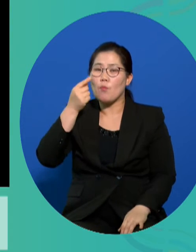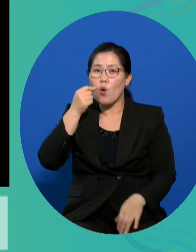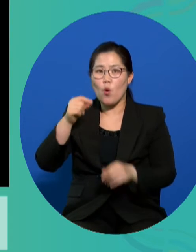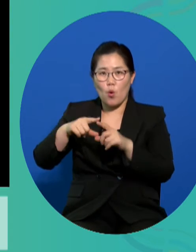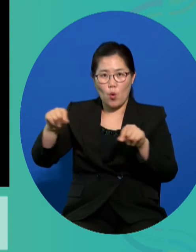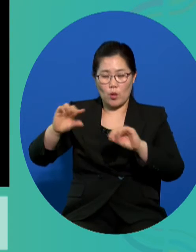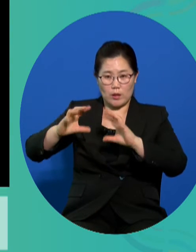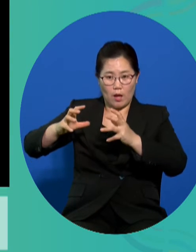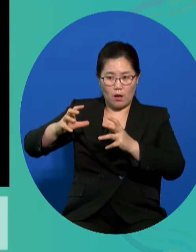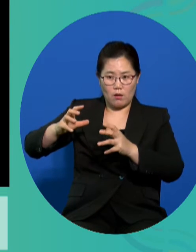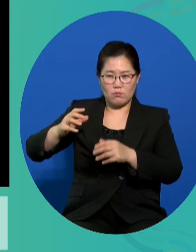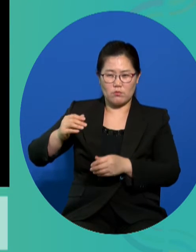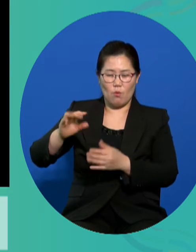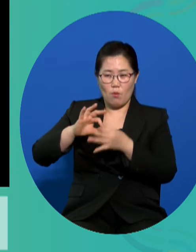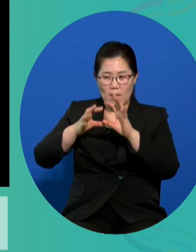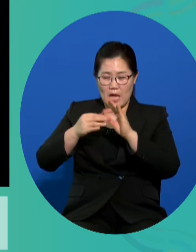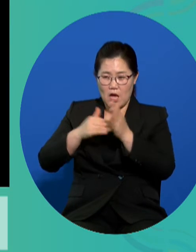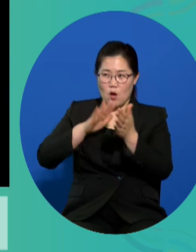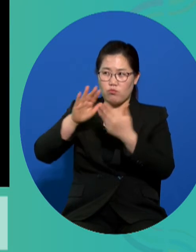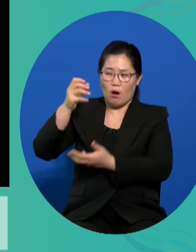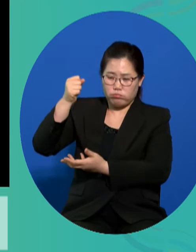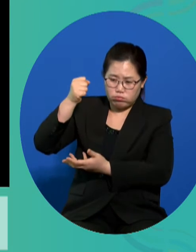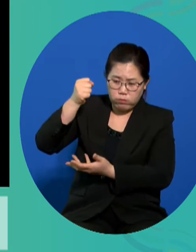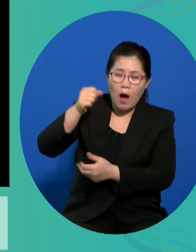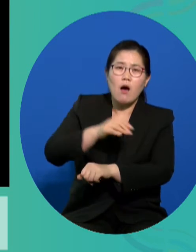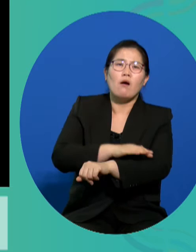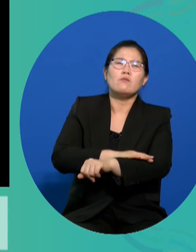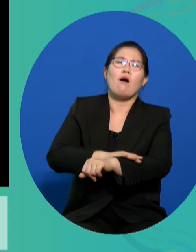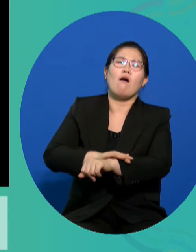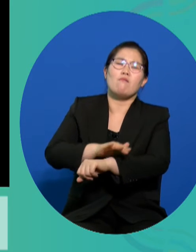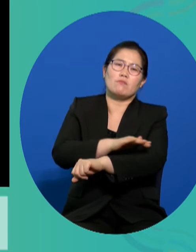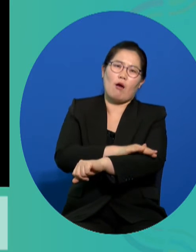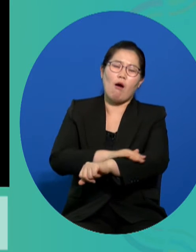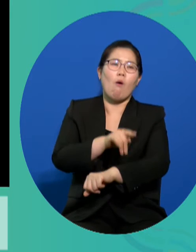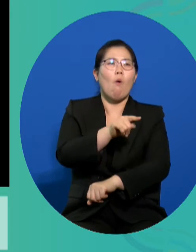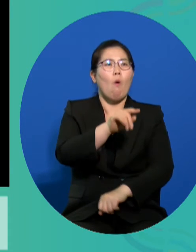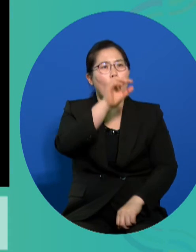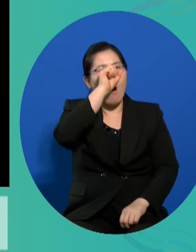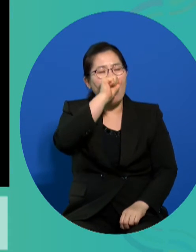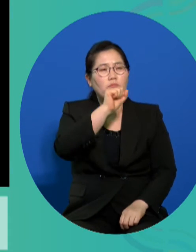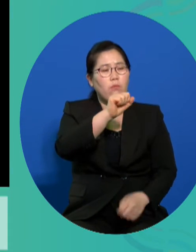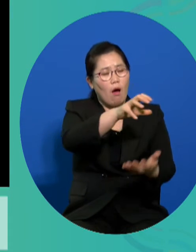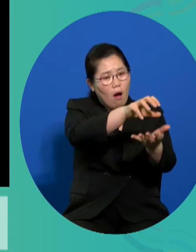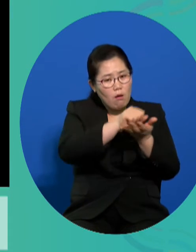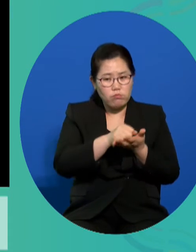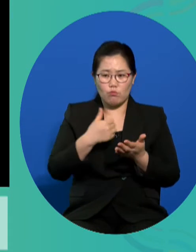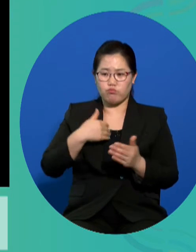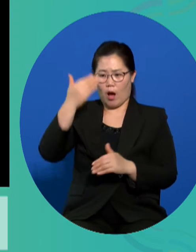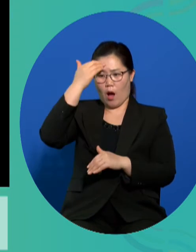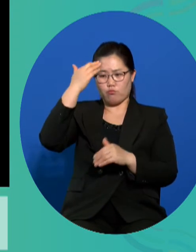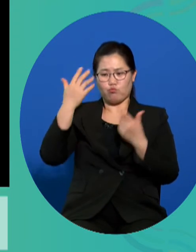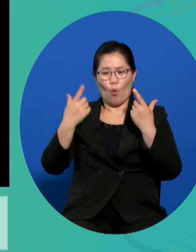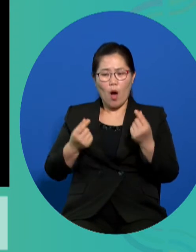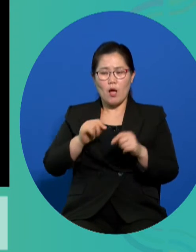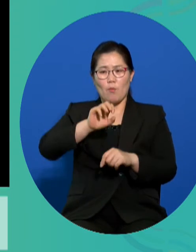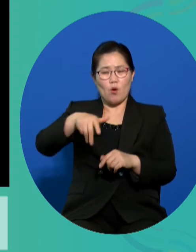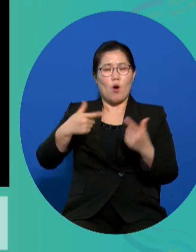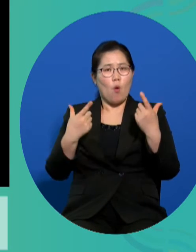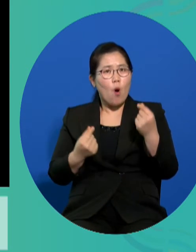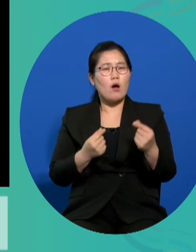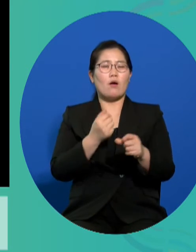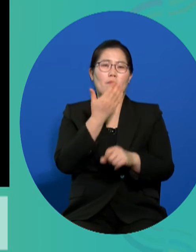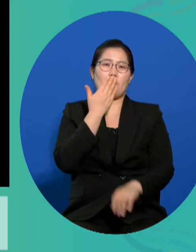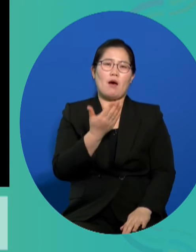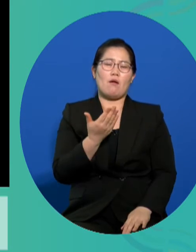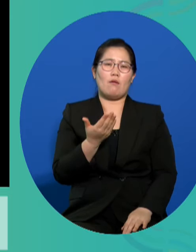상당히 적극적으로 나서고 있습니다. 이런 데 보면 벤치마킹을 충분히 해서 반영할 수도 있는데 4년